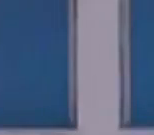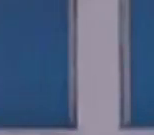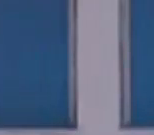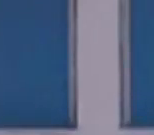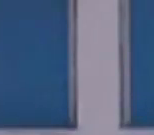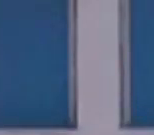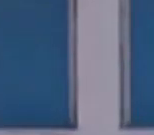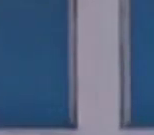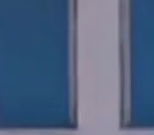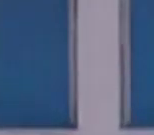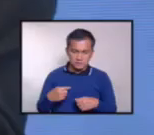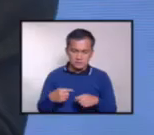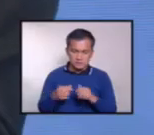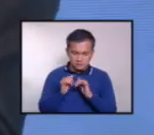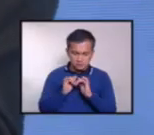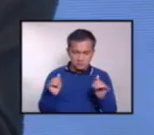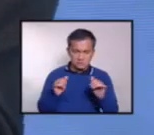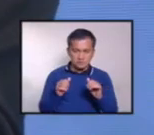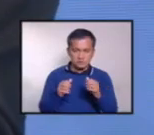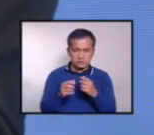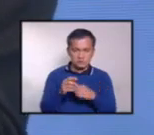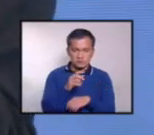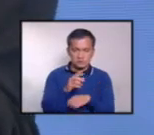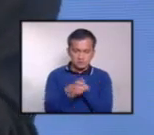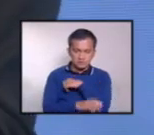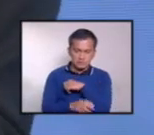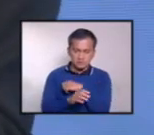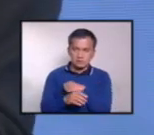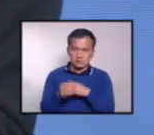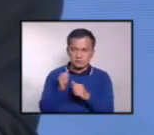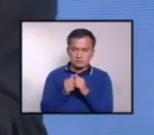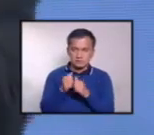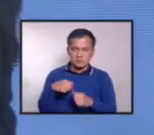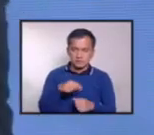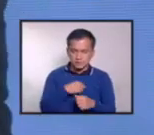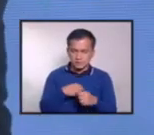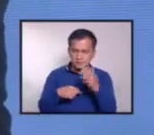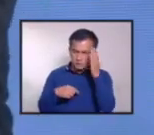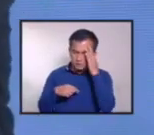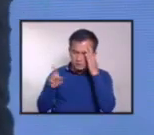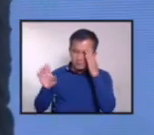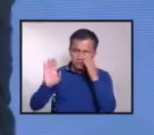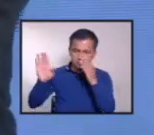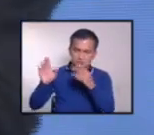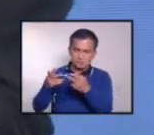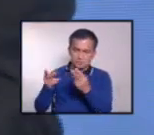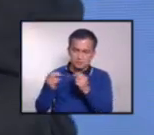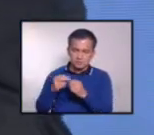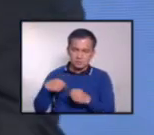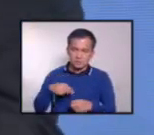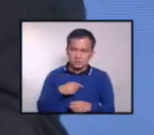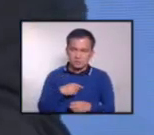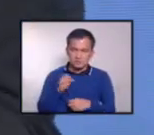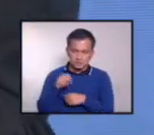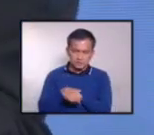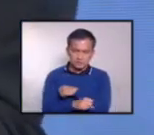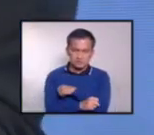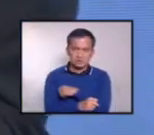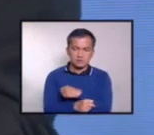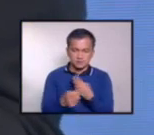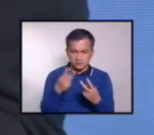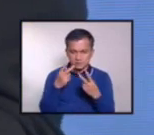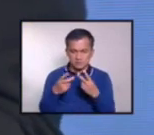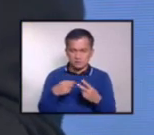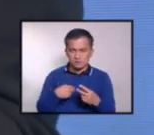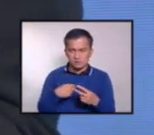bilang isang bansa, ang ibig sabihin nun, kinikilala natin yung kanilang posisyon dun sa ating karagatan. Na sa tingin ko